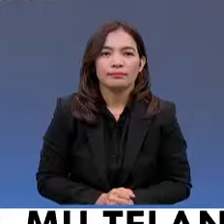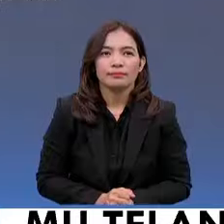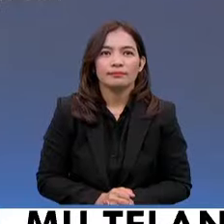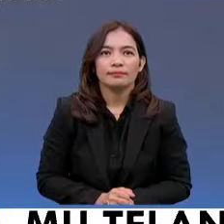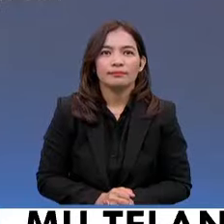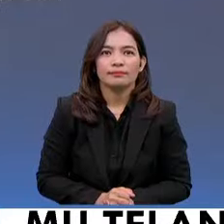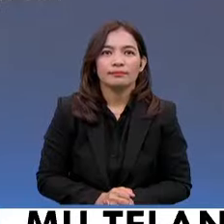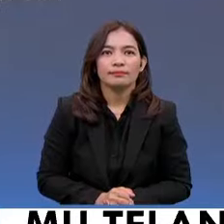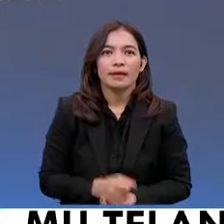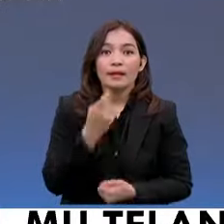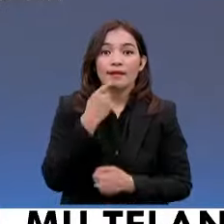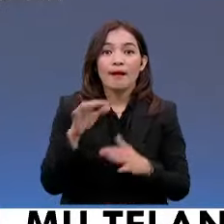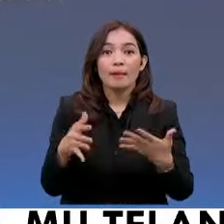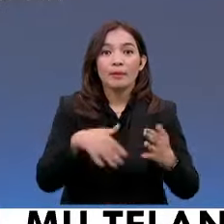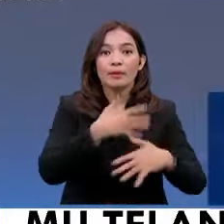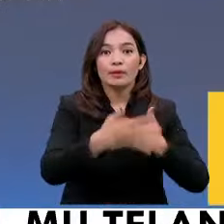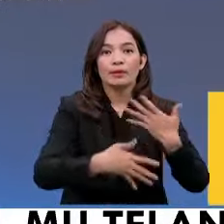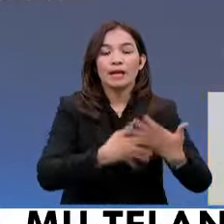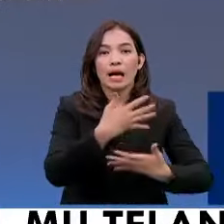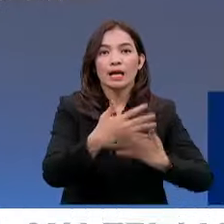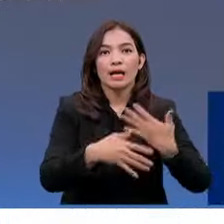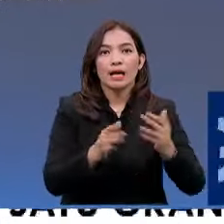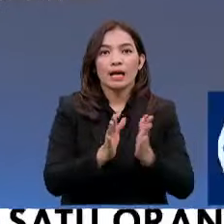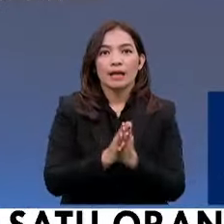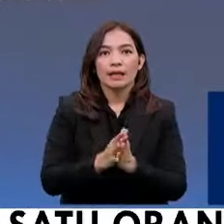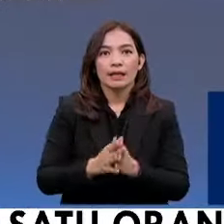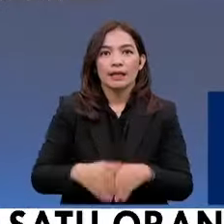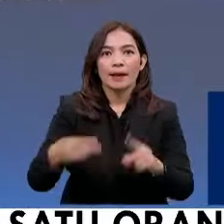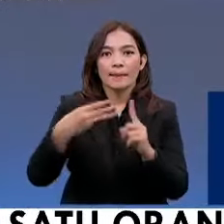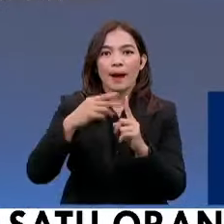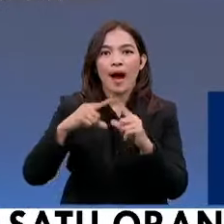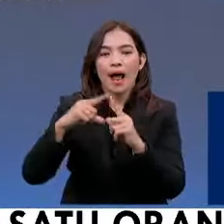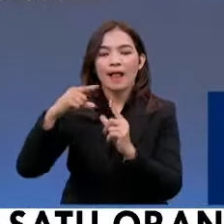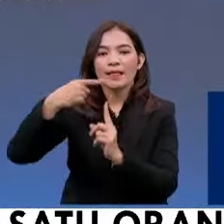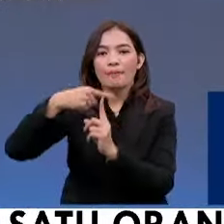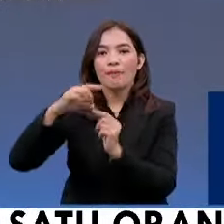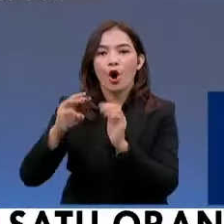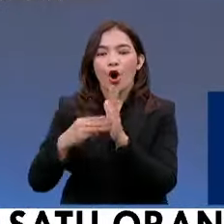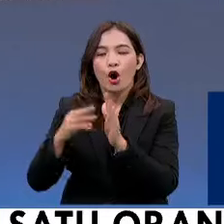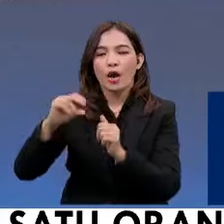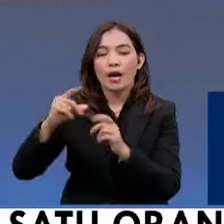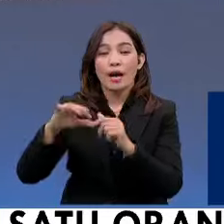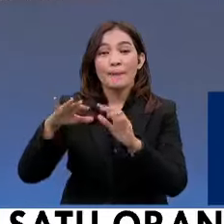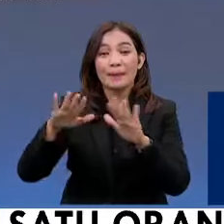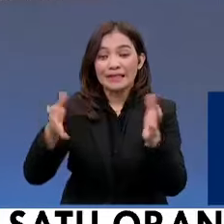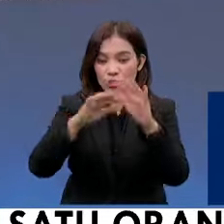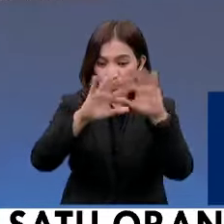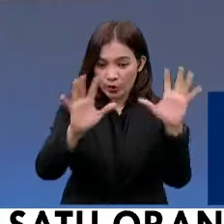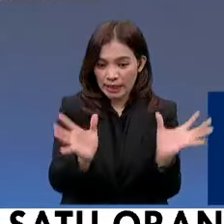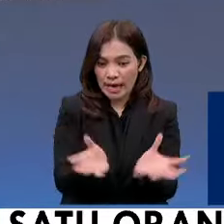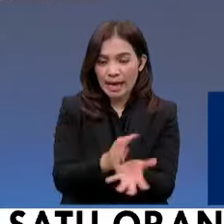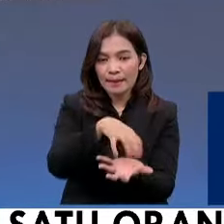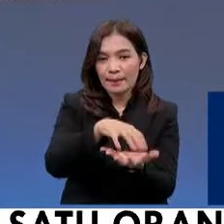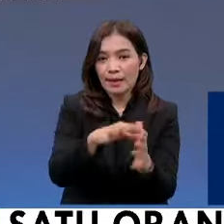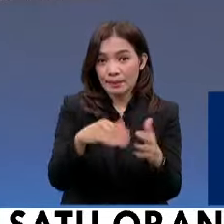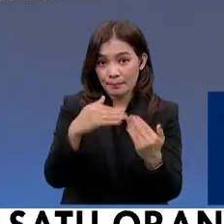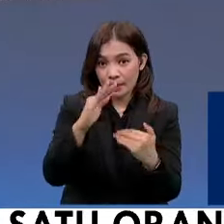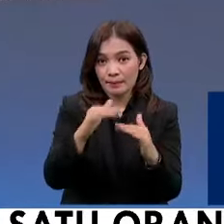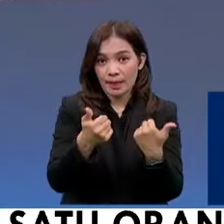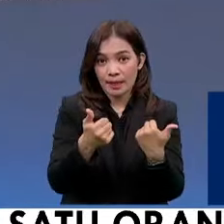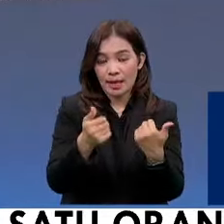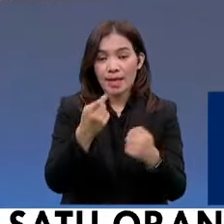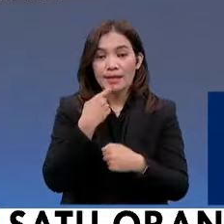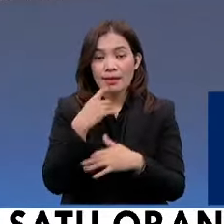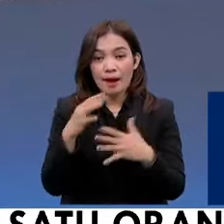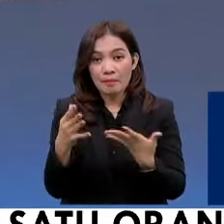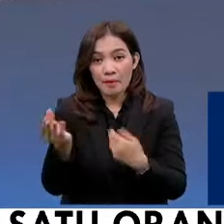In-place design, perusahaan jasa arsitektur di Baltimore, Maryland, memiliki visi menjadikan dunia tempat lebih baik. Menurut salah satu